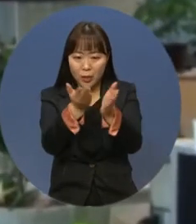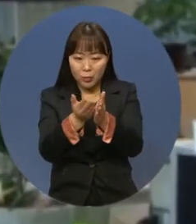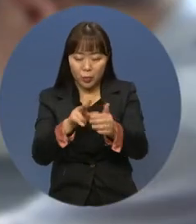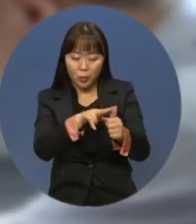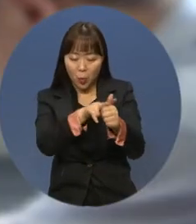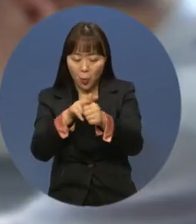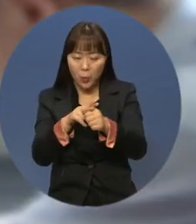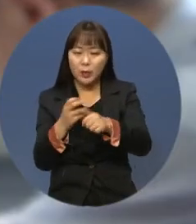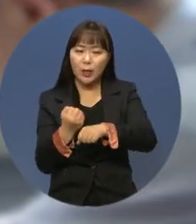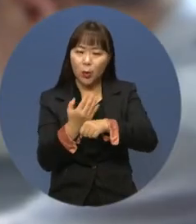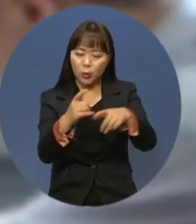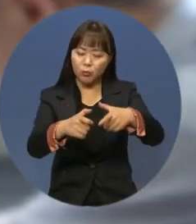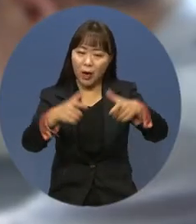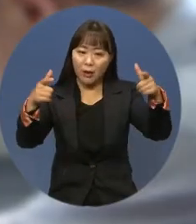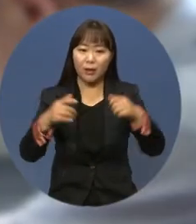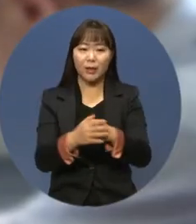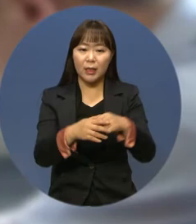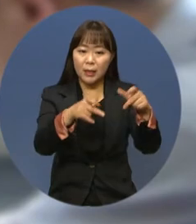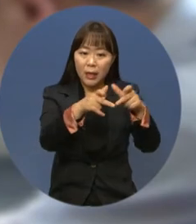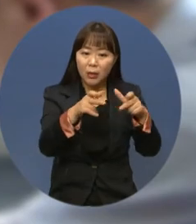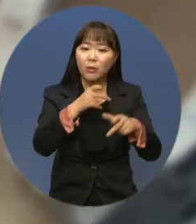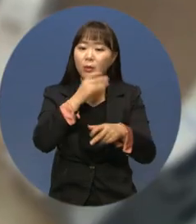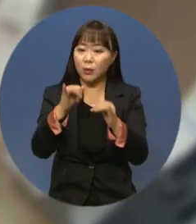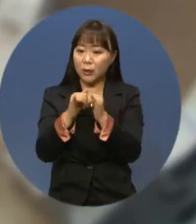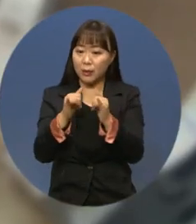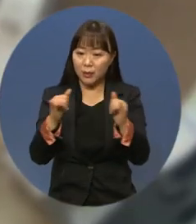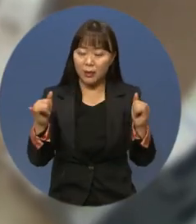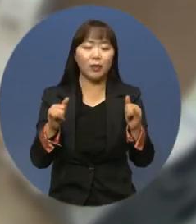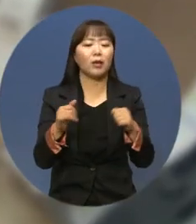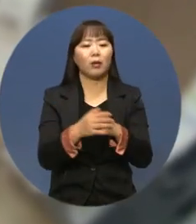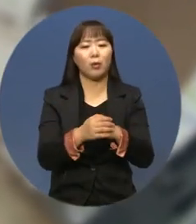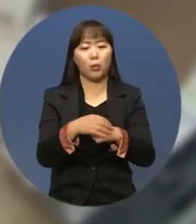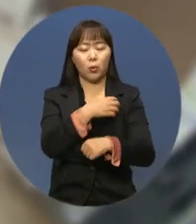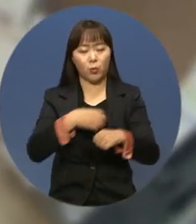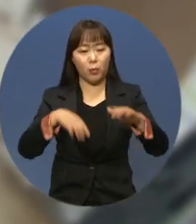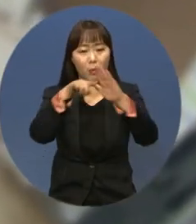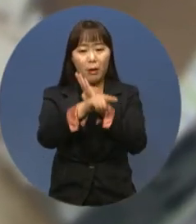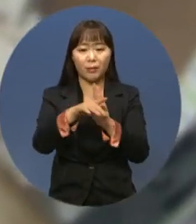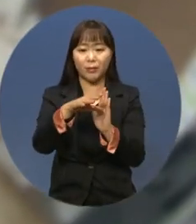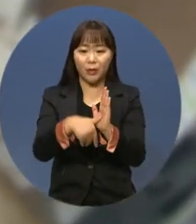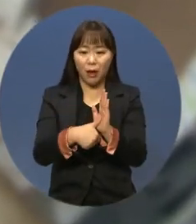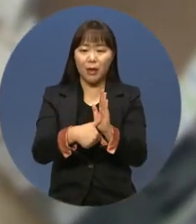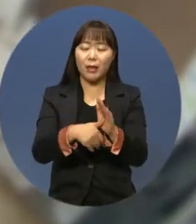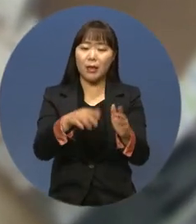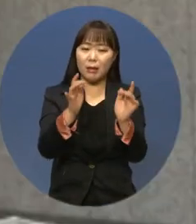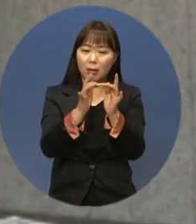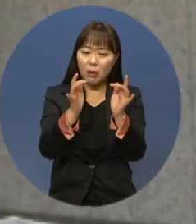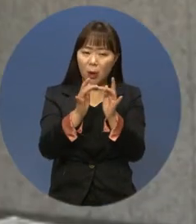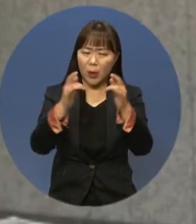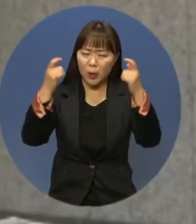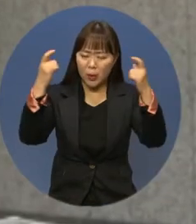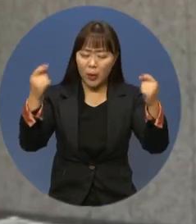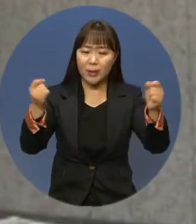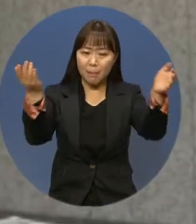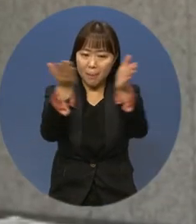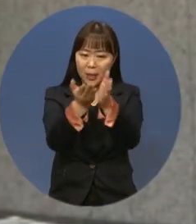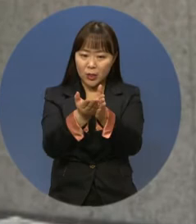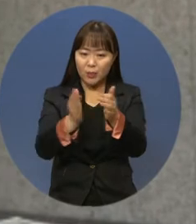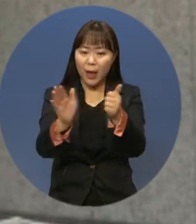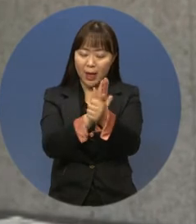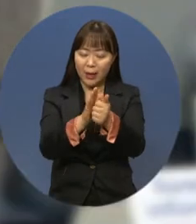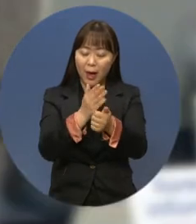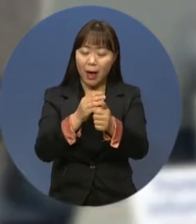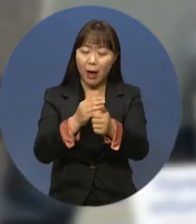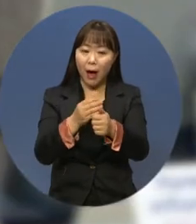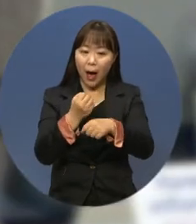확대됩니다 창 애인과 노인 등이 주민센터에 방문하는 경우 온라인과 동일하게 맞춤형 혜택 안내 와